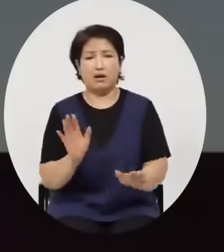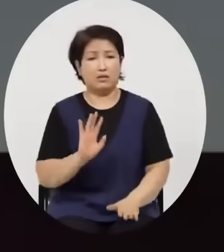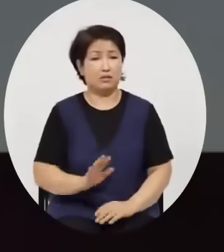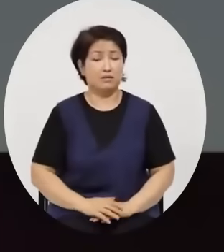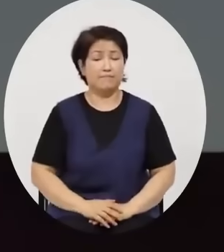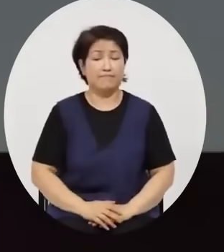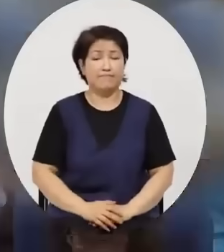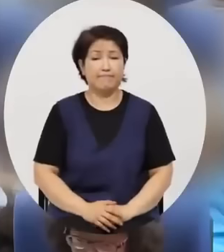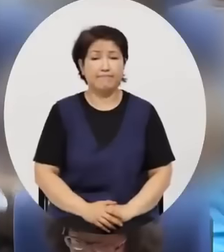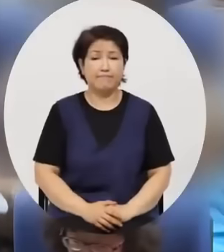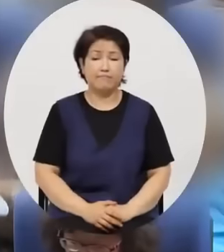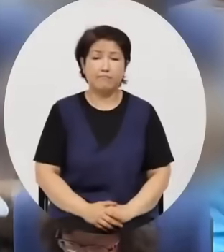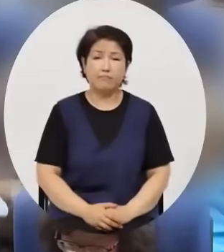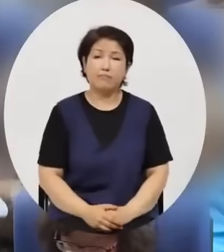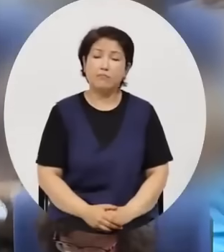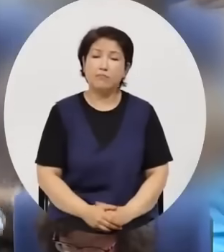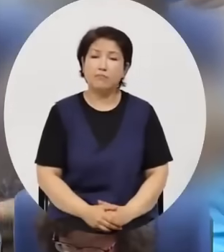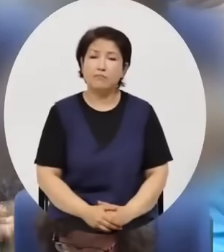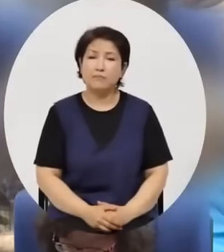저는